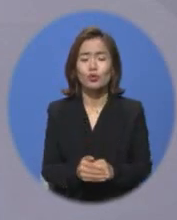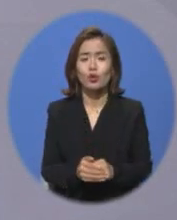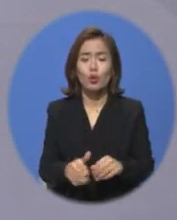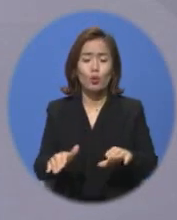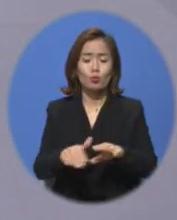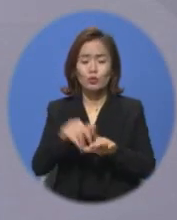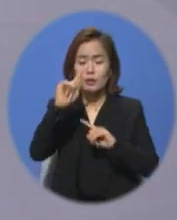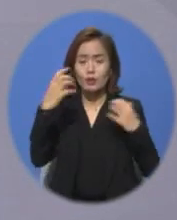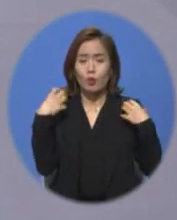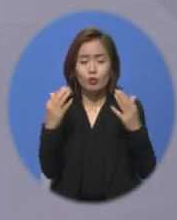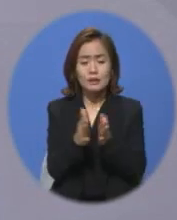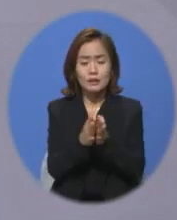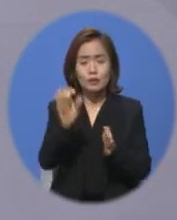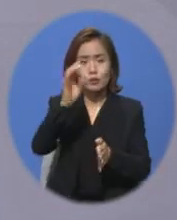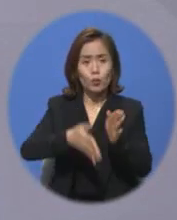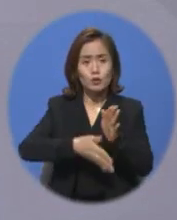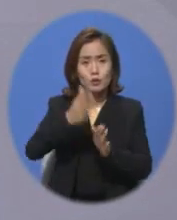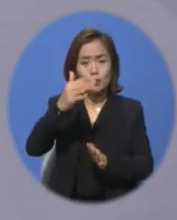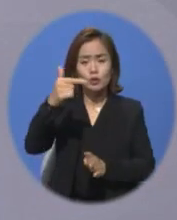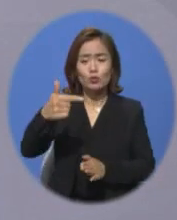물론 문재인정부는집권이후'